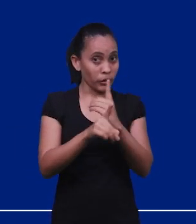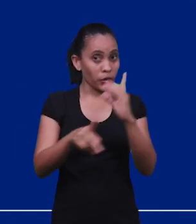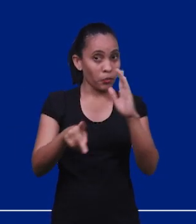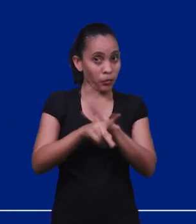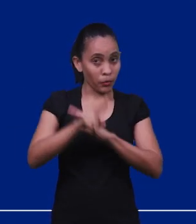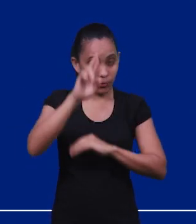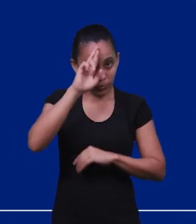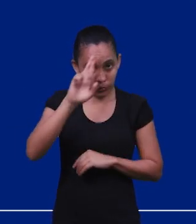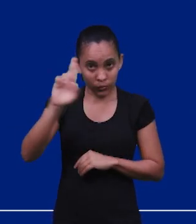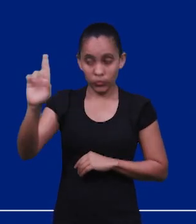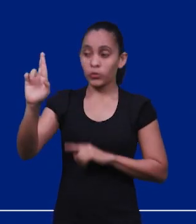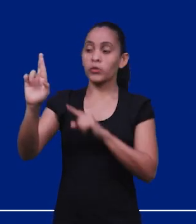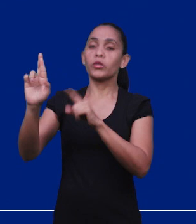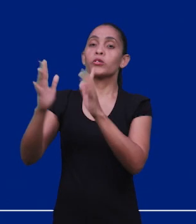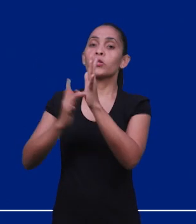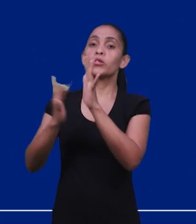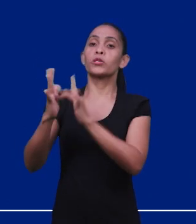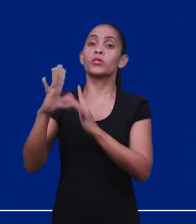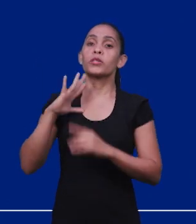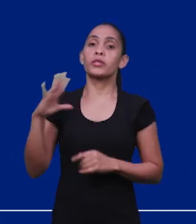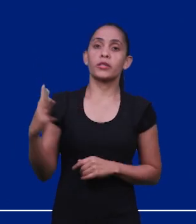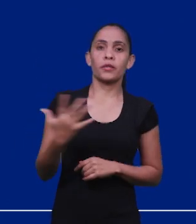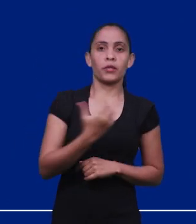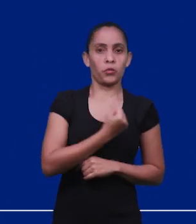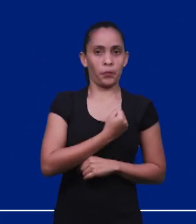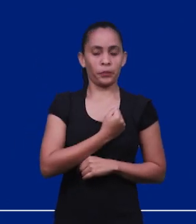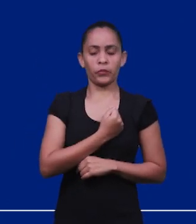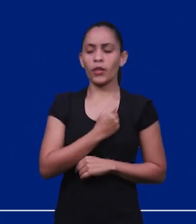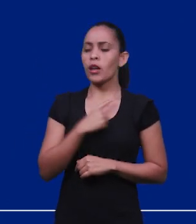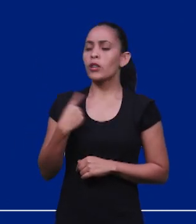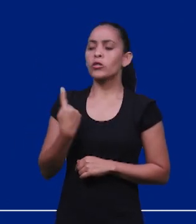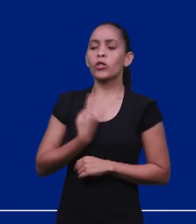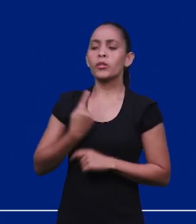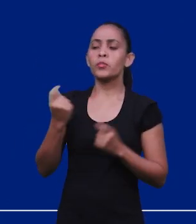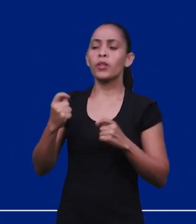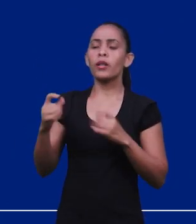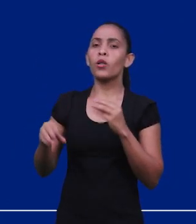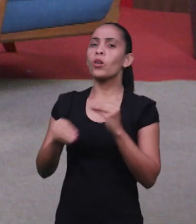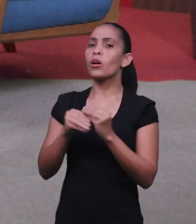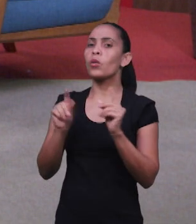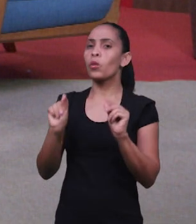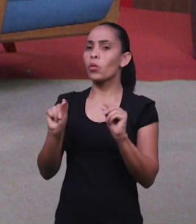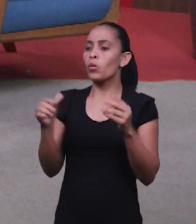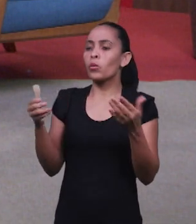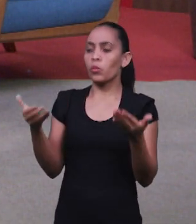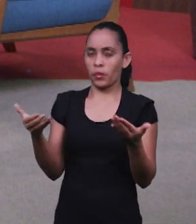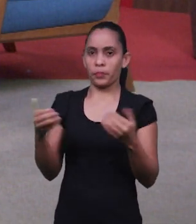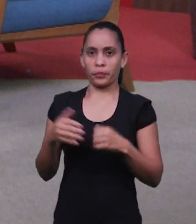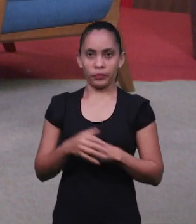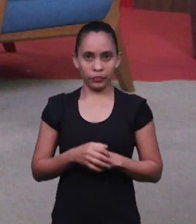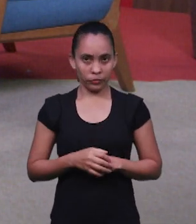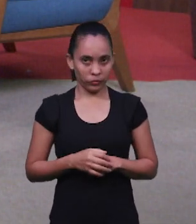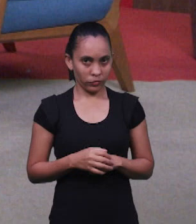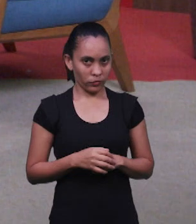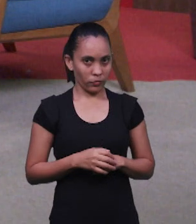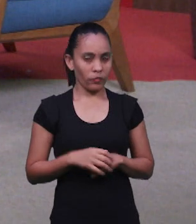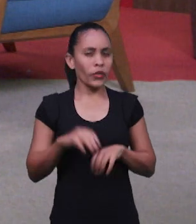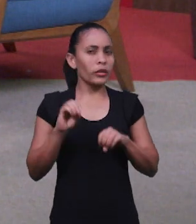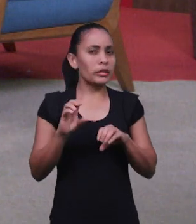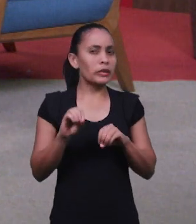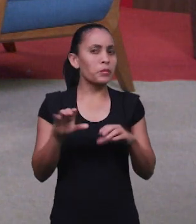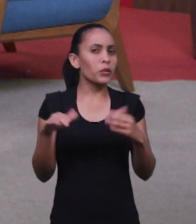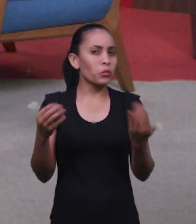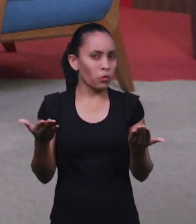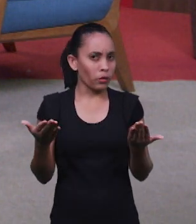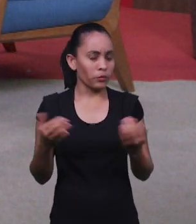obéissance, afin que tous soyez dans la doctrine de Dieu, notre Sauveur. Quelle est l'application que nous faisons ici? Je vais